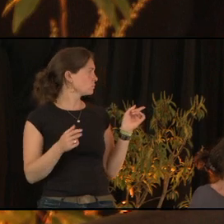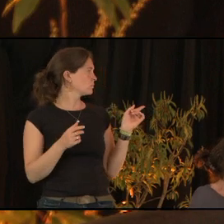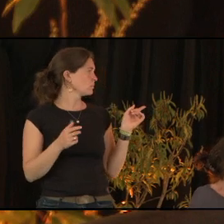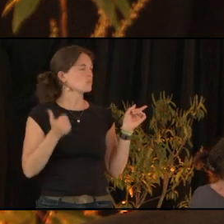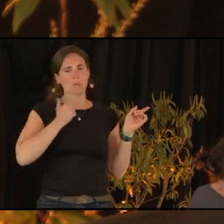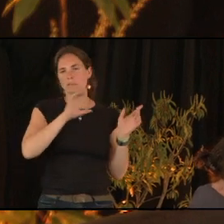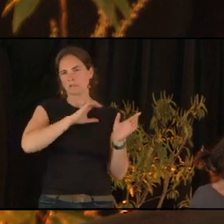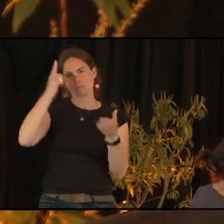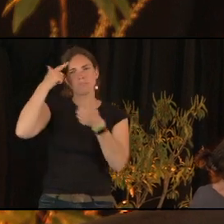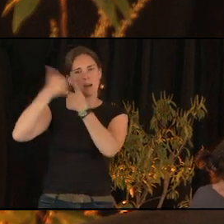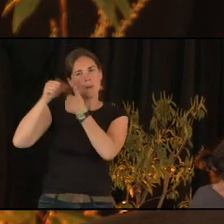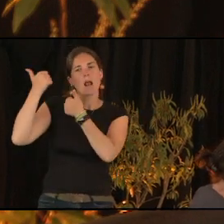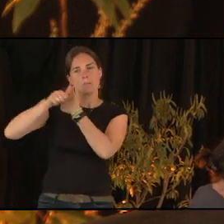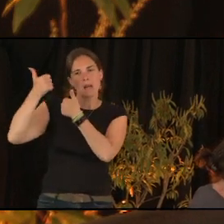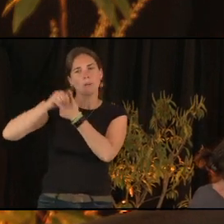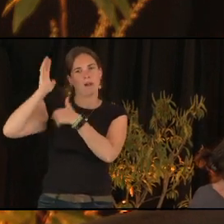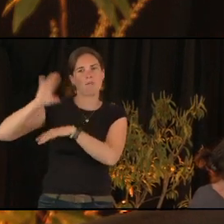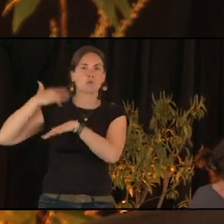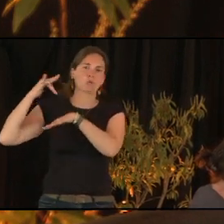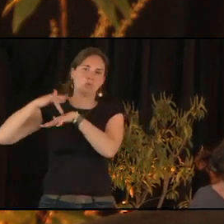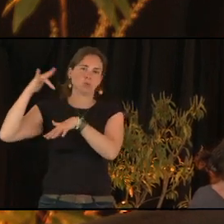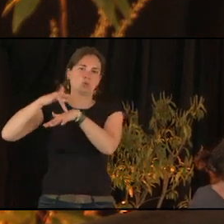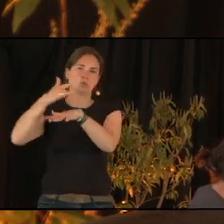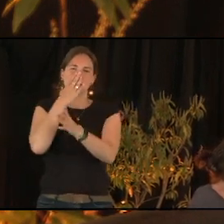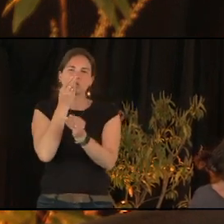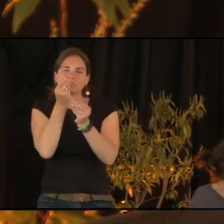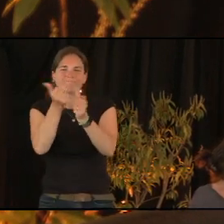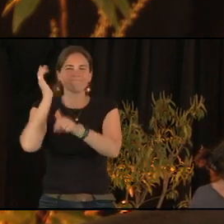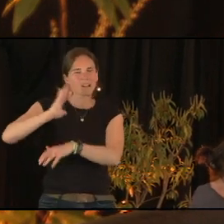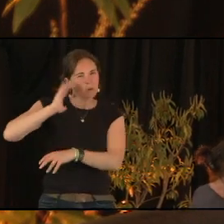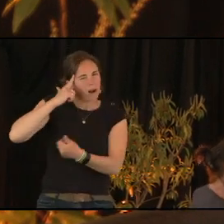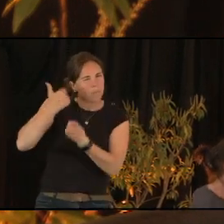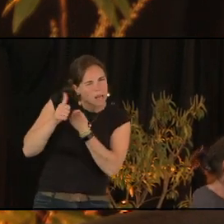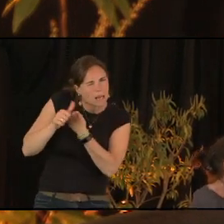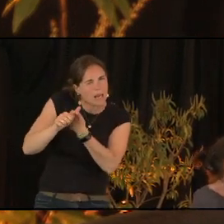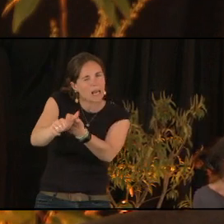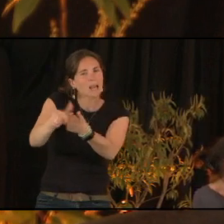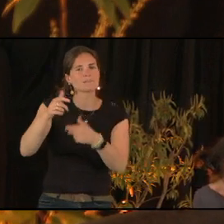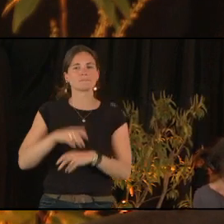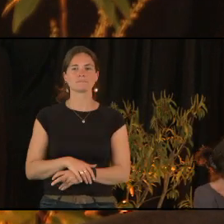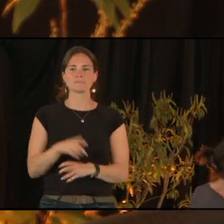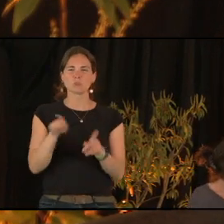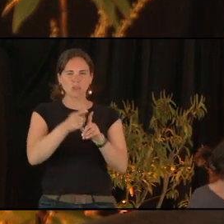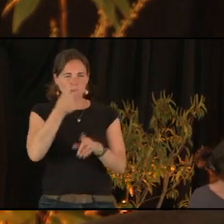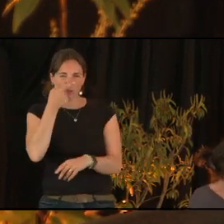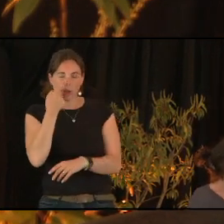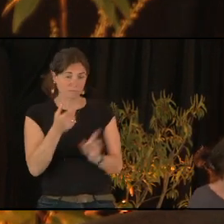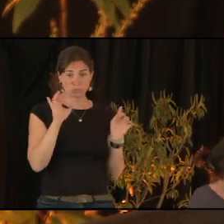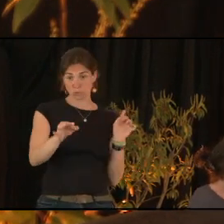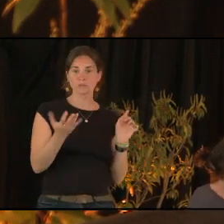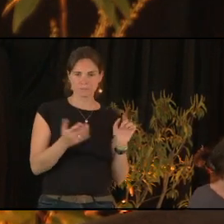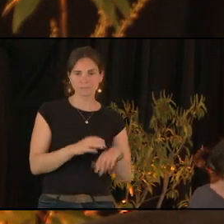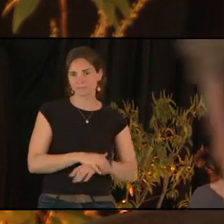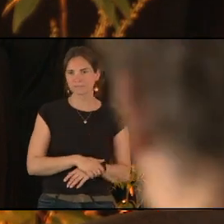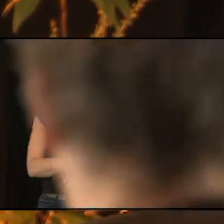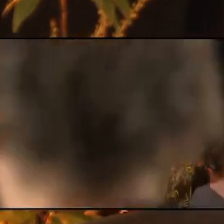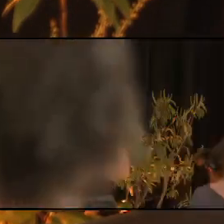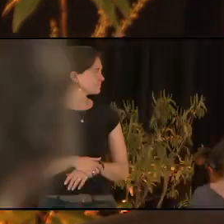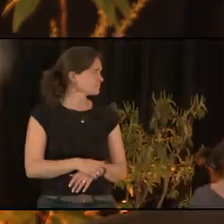avec la mémoire, de ce que, effectivement, avec les sensations, les souvenirs que j'en avais, oui. Il y a beaucoup d'odeurs aussi. Oui, je pense